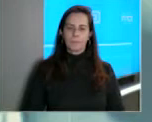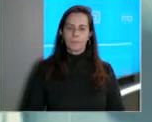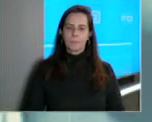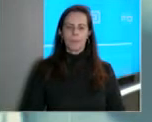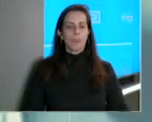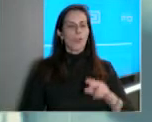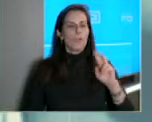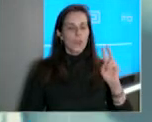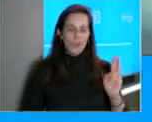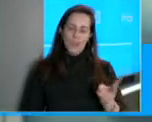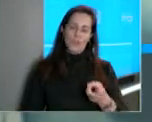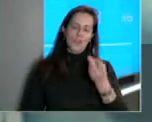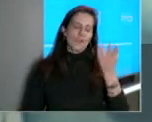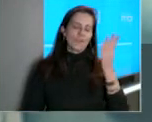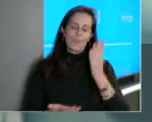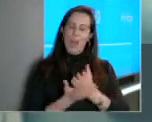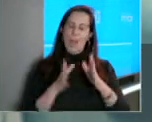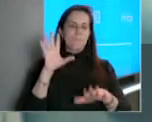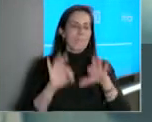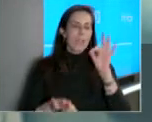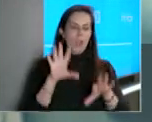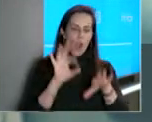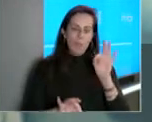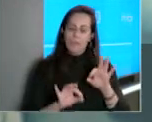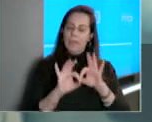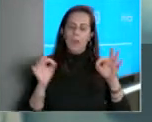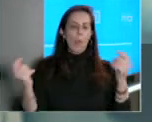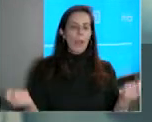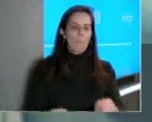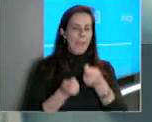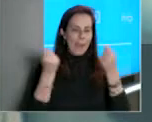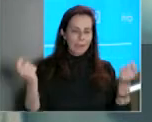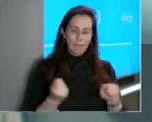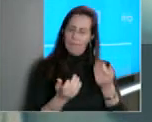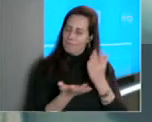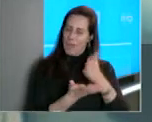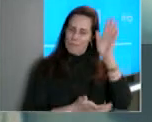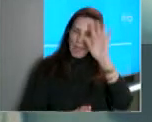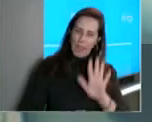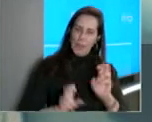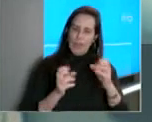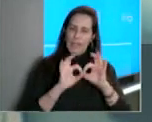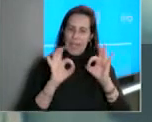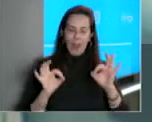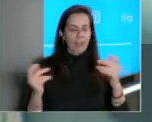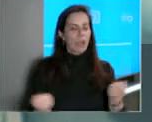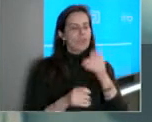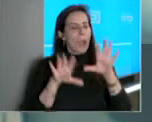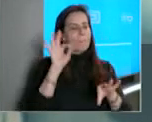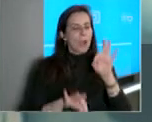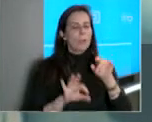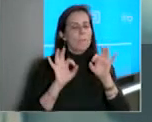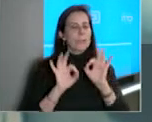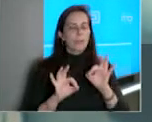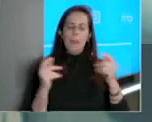ושוב הם איתנו כאן, כי חלק ממערכת הבחירות החלו תשדירי התעמולה בטלוויזיה וברדיו. תשדירי הבחירות הם